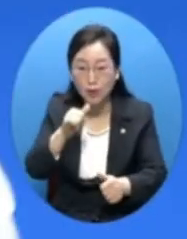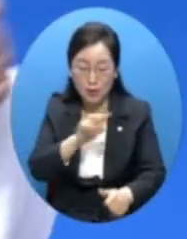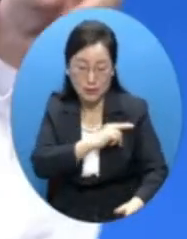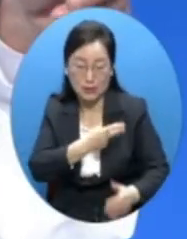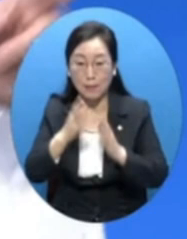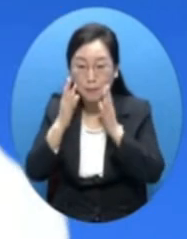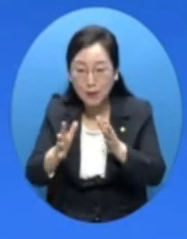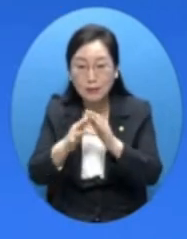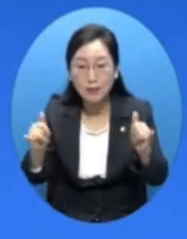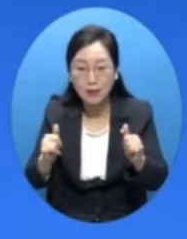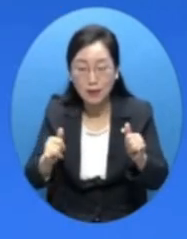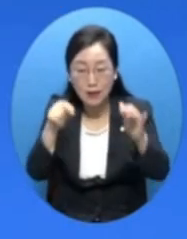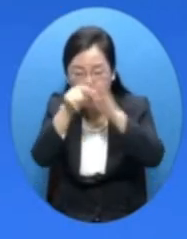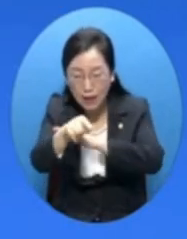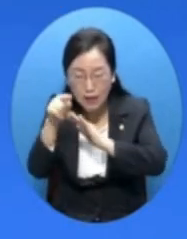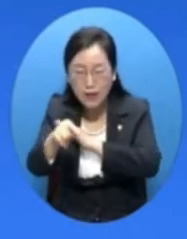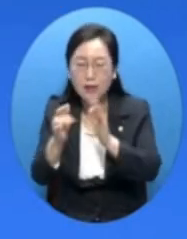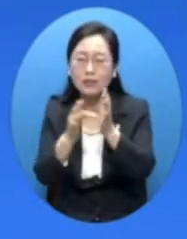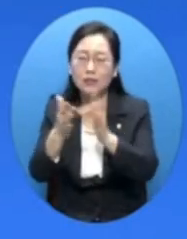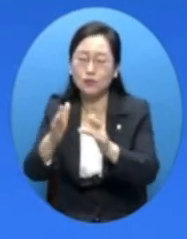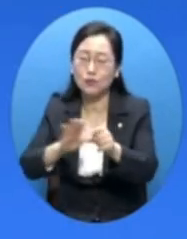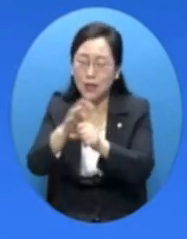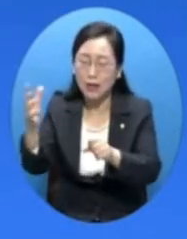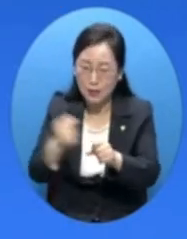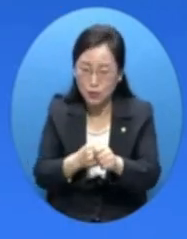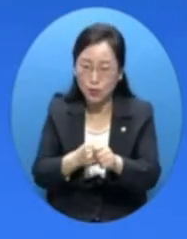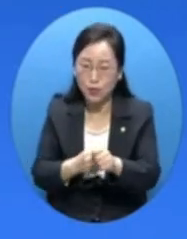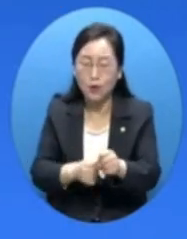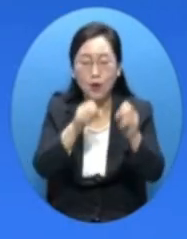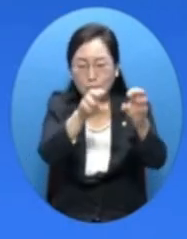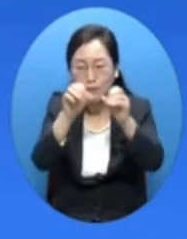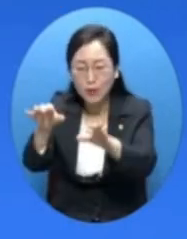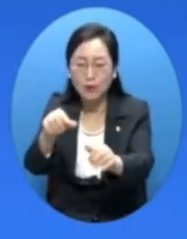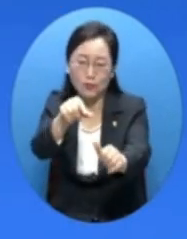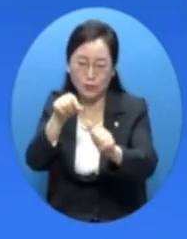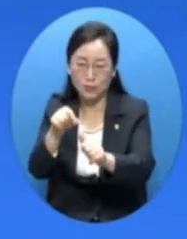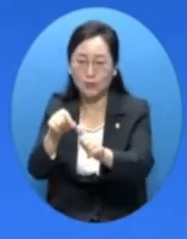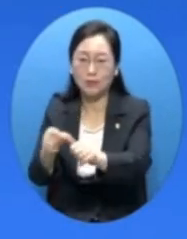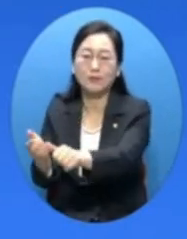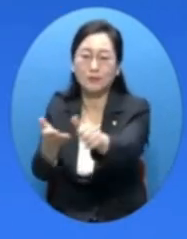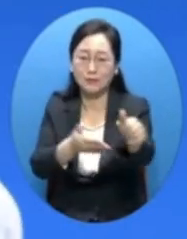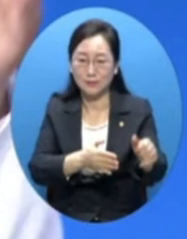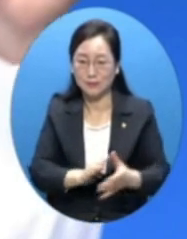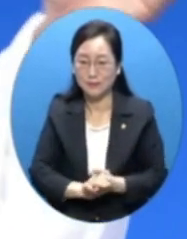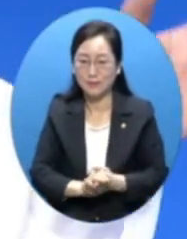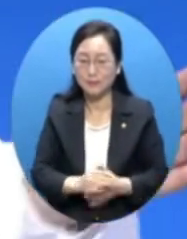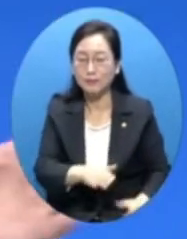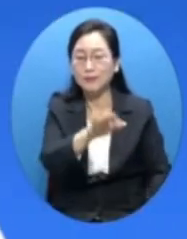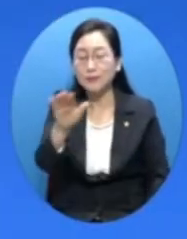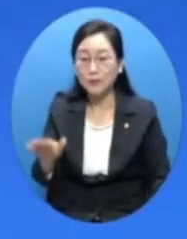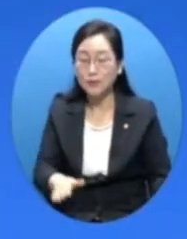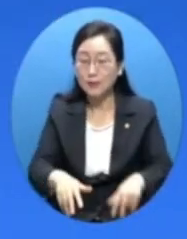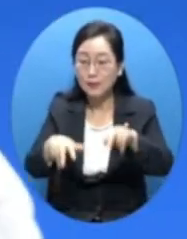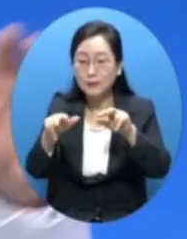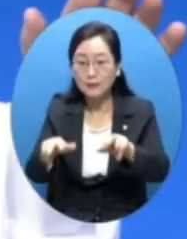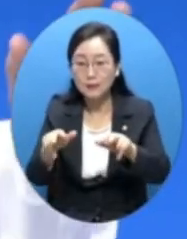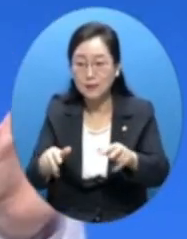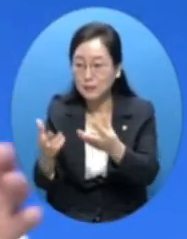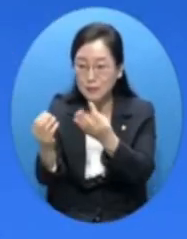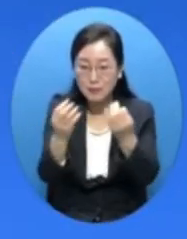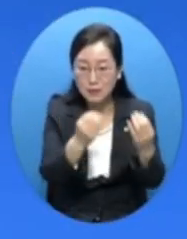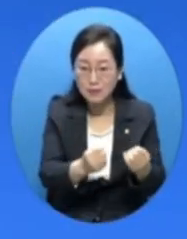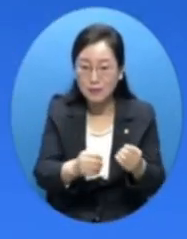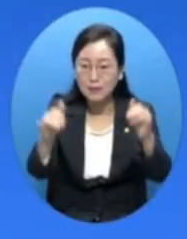사람들에게 가야 되는 것입니다. 예수의 사랑을 두고 가서 그들을 건져내야 되는 것입니다. 우리가 직면한 많은